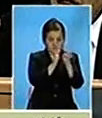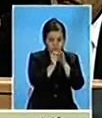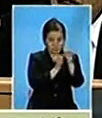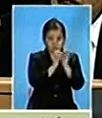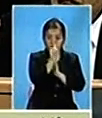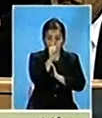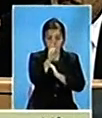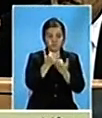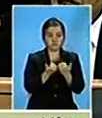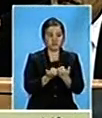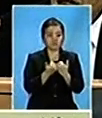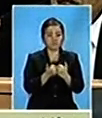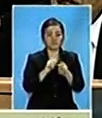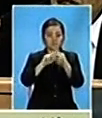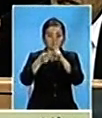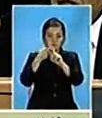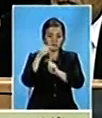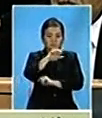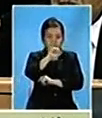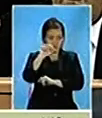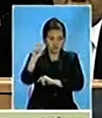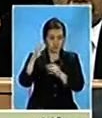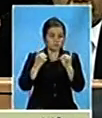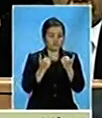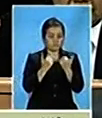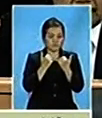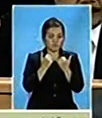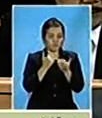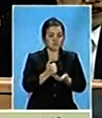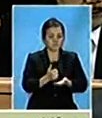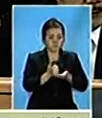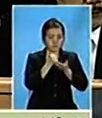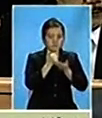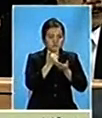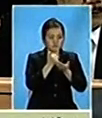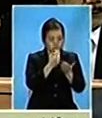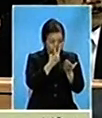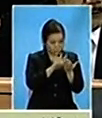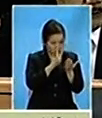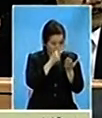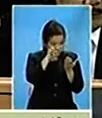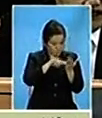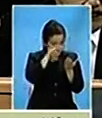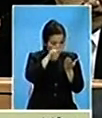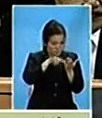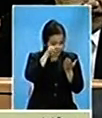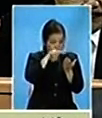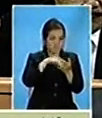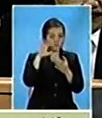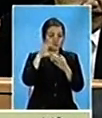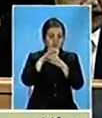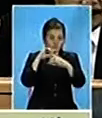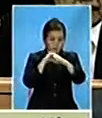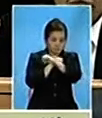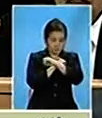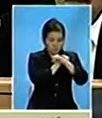ล้วผมขออนุญาตรบกวนเพื่อนสมาชิกวุฒิสภาช่วยกรุณาได้ศึกษาพรบการคุ้มครองและส่งเส